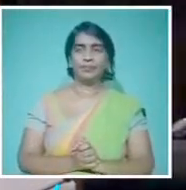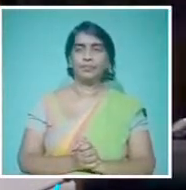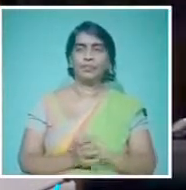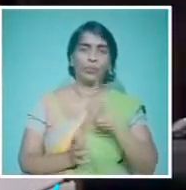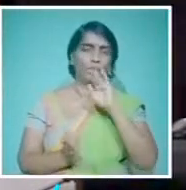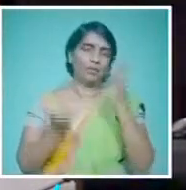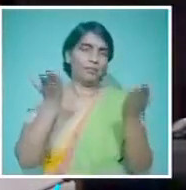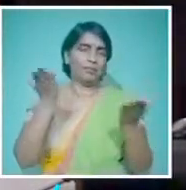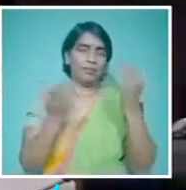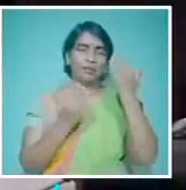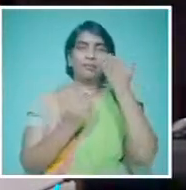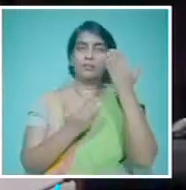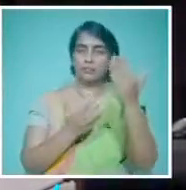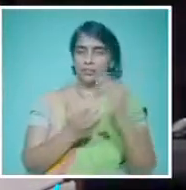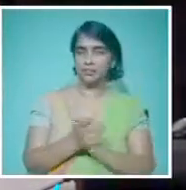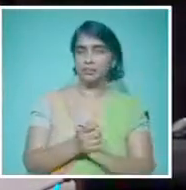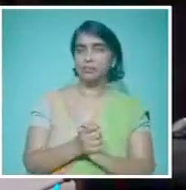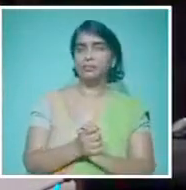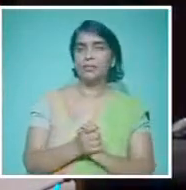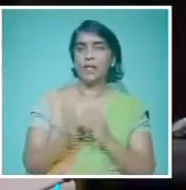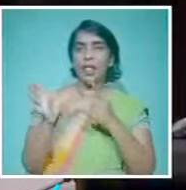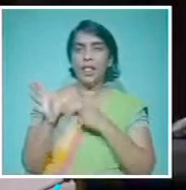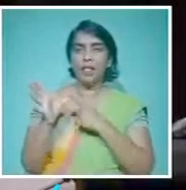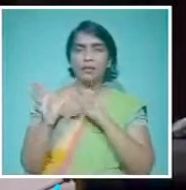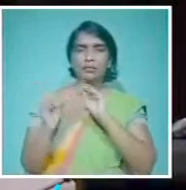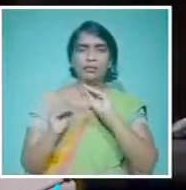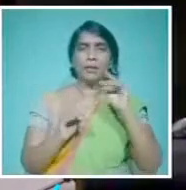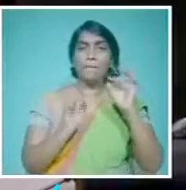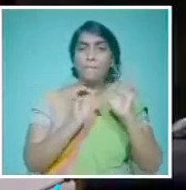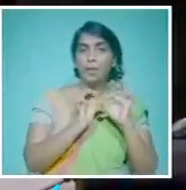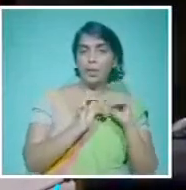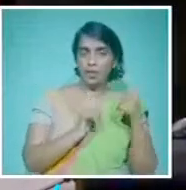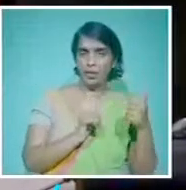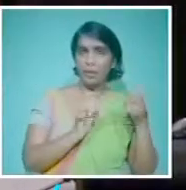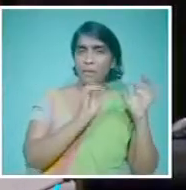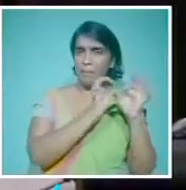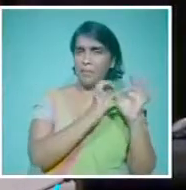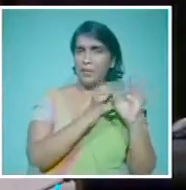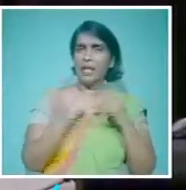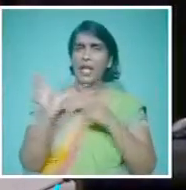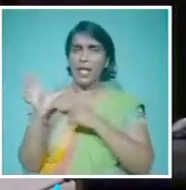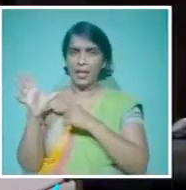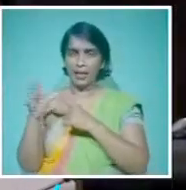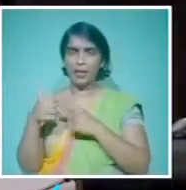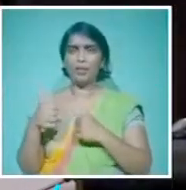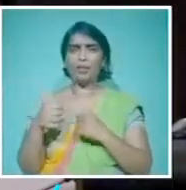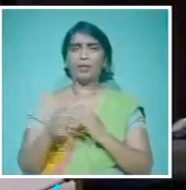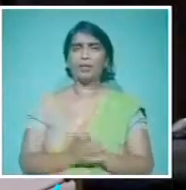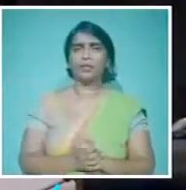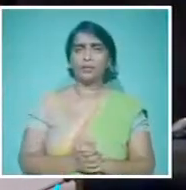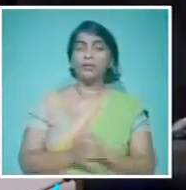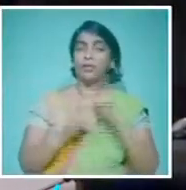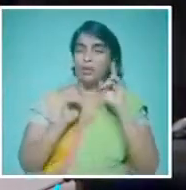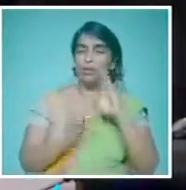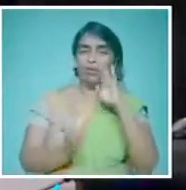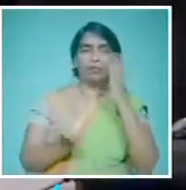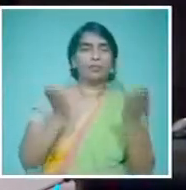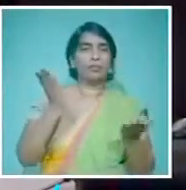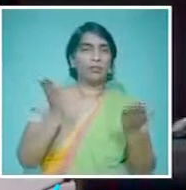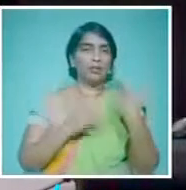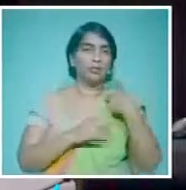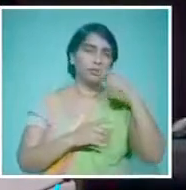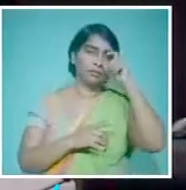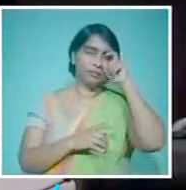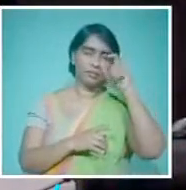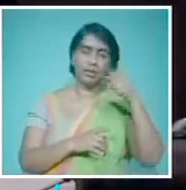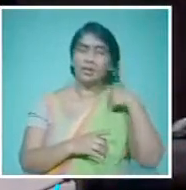Sapeksa wane balan ne, eta wada bi hodai de, bi te wadi e hodai de, ane ma sapeksa balan kota